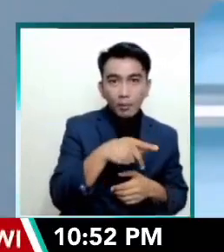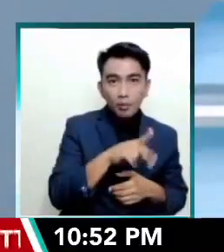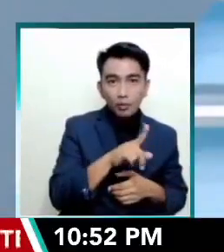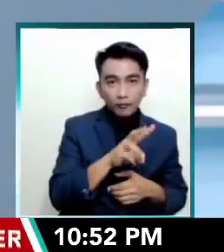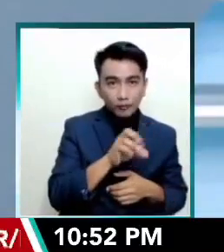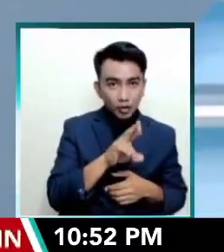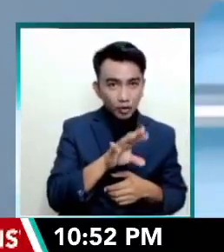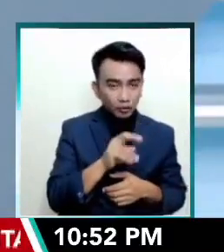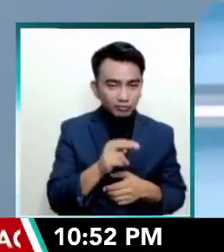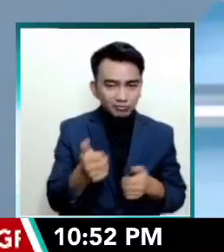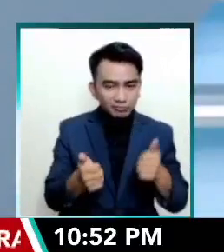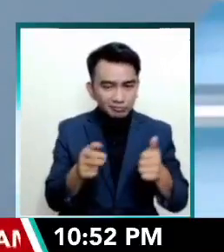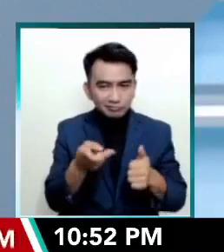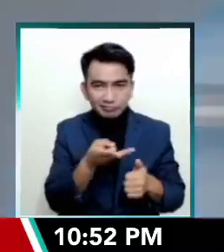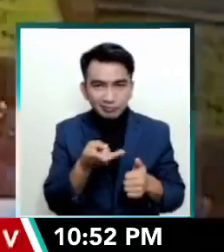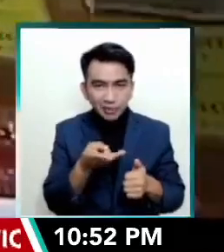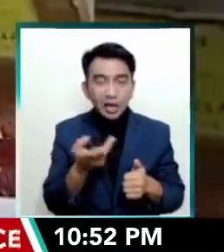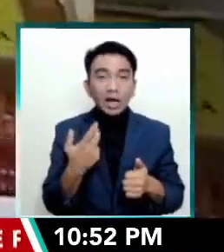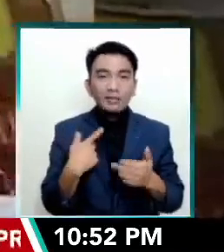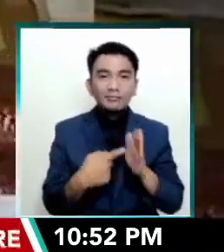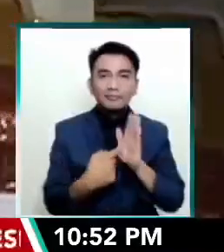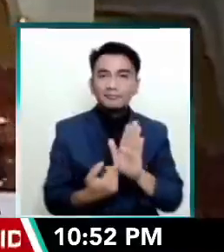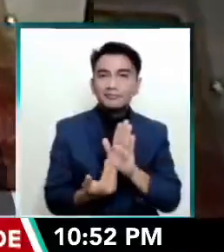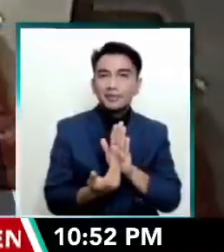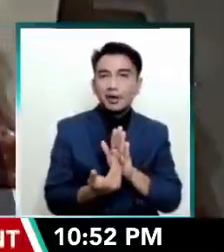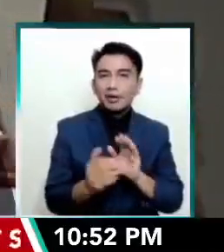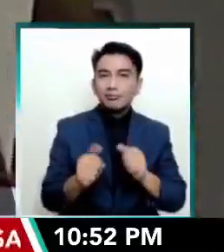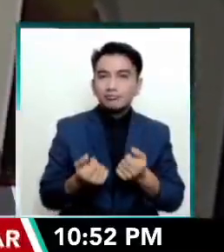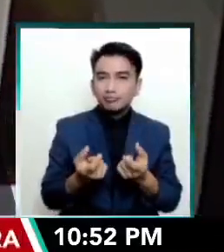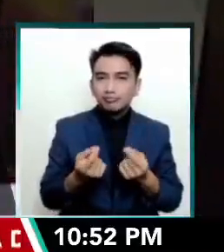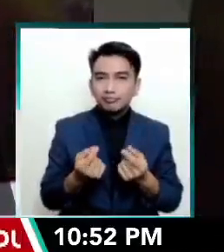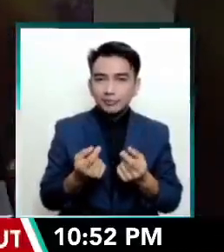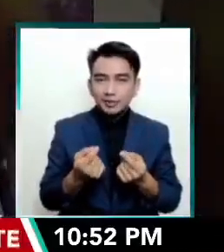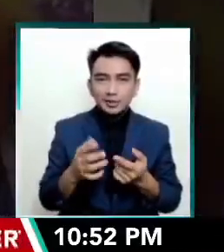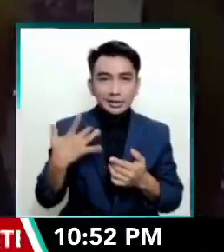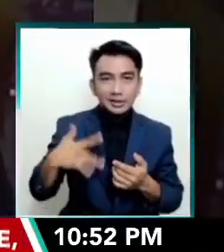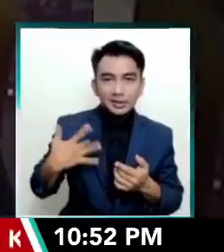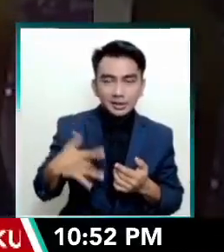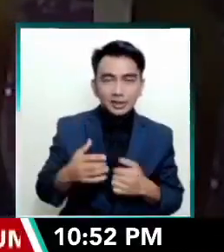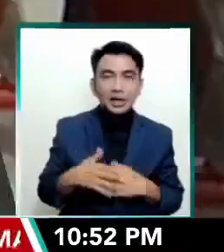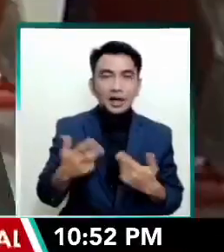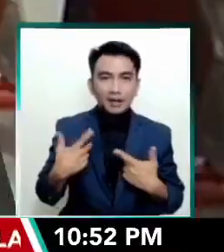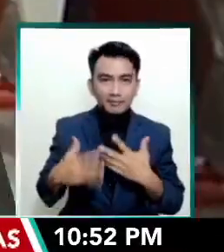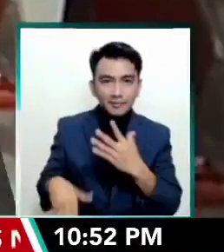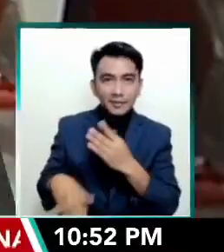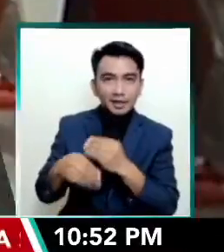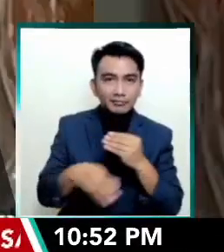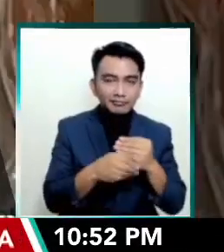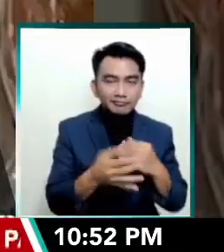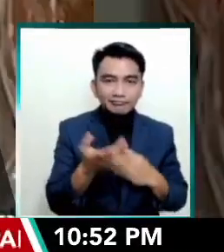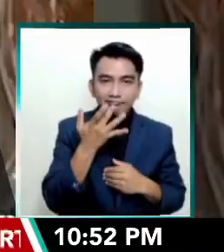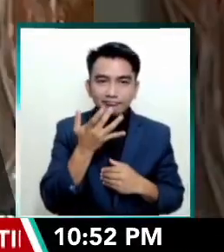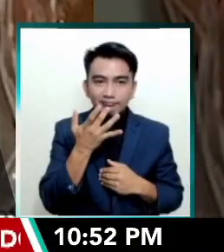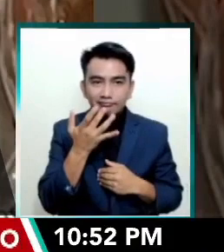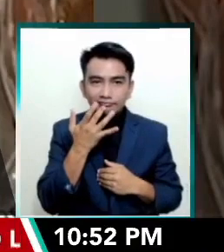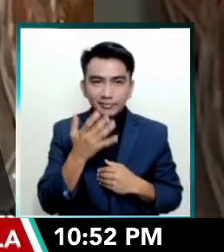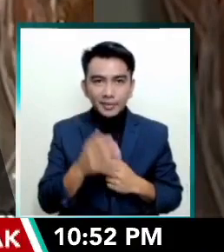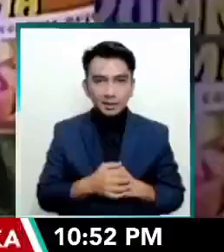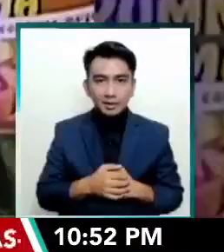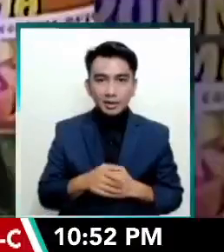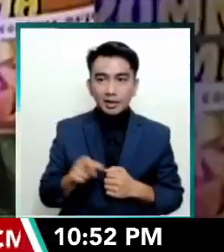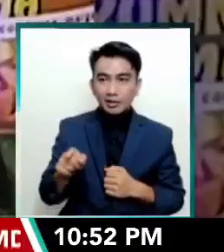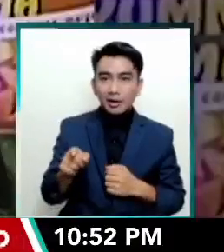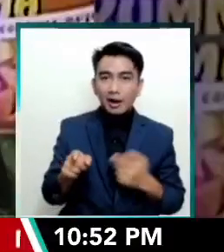sweets na yan with a twist. Nariyan ang polvoron with langka at malunggay, habang ang yema itlog ng itik o